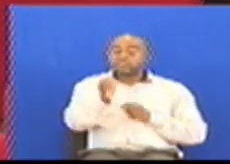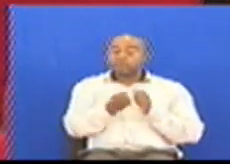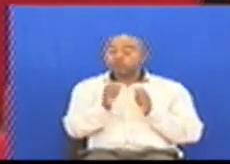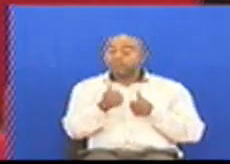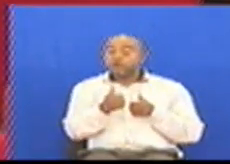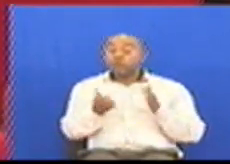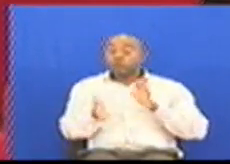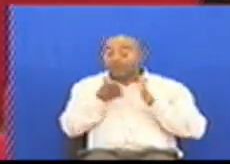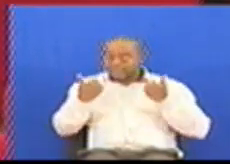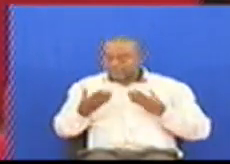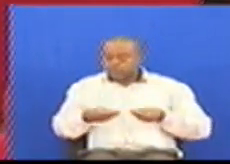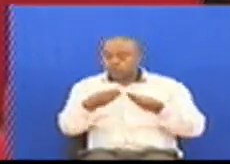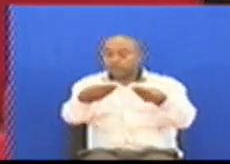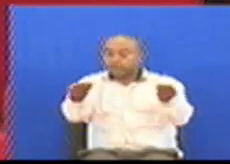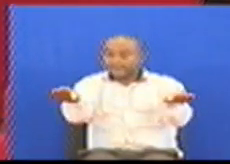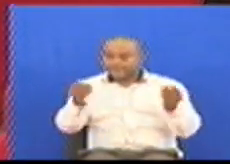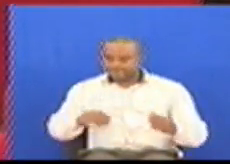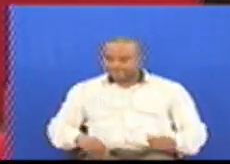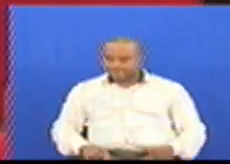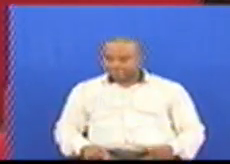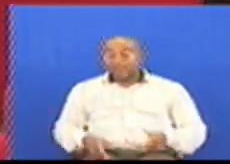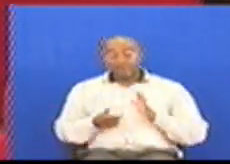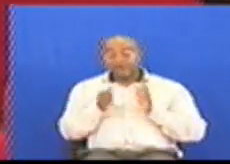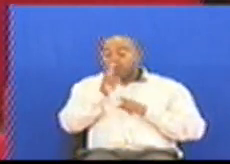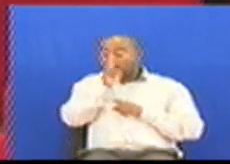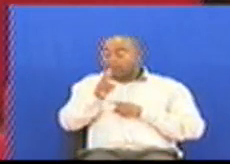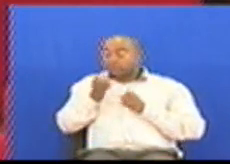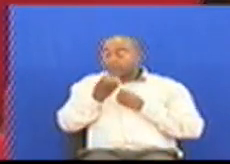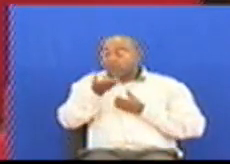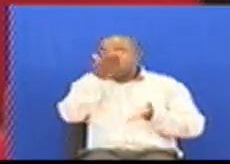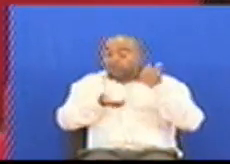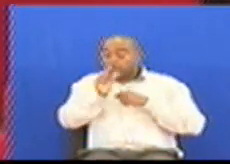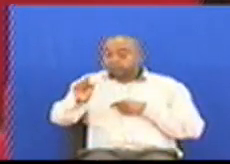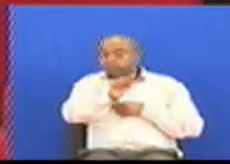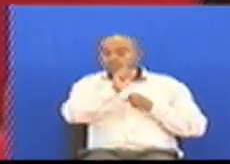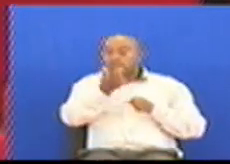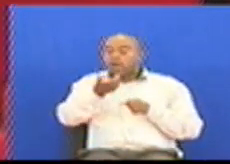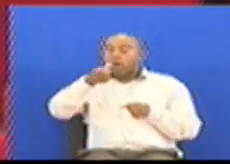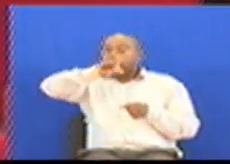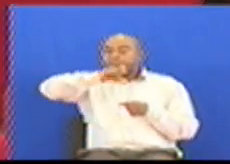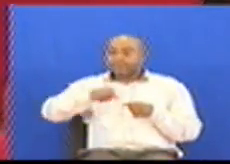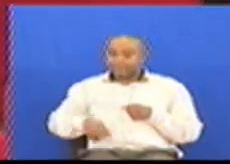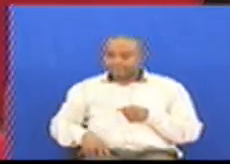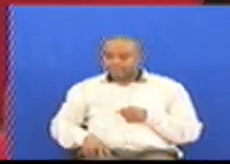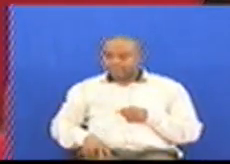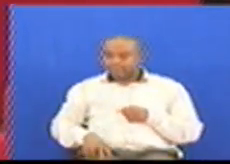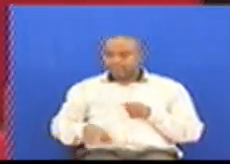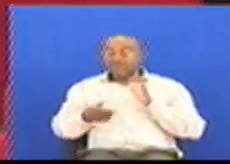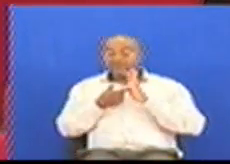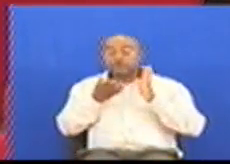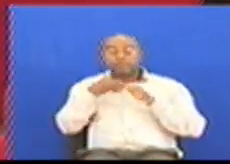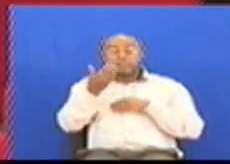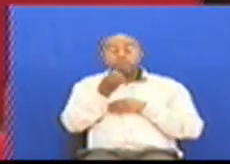kutoa pesa hizo, na zile ambazo zimetoa kiwango kidogo ziweze kuongeza kiwango. Kwa mfano, baada ya kutoa milioni 1